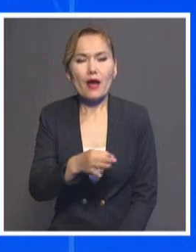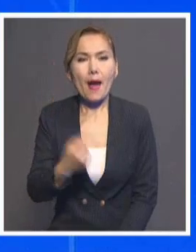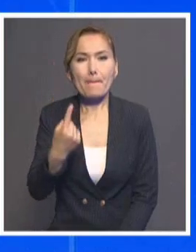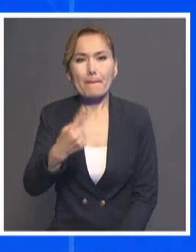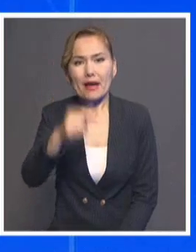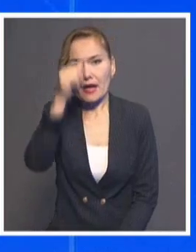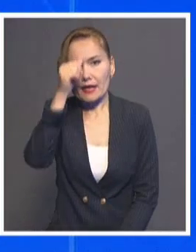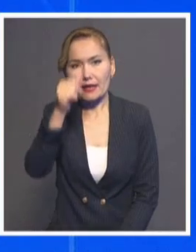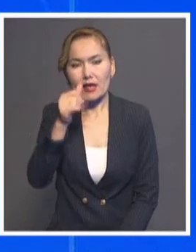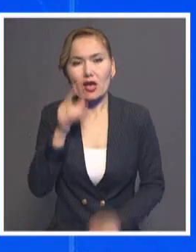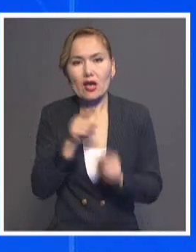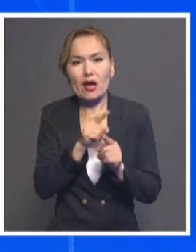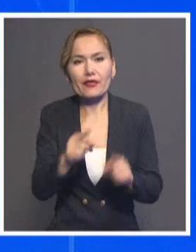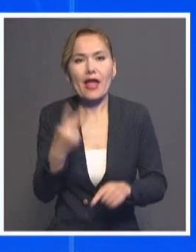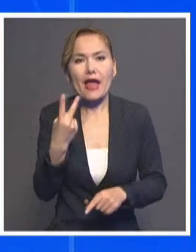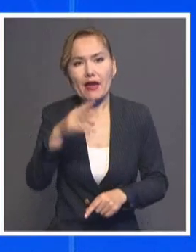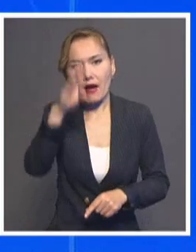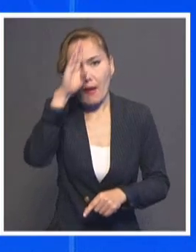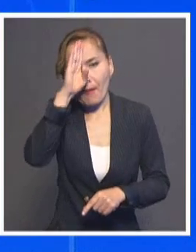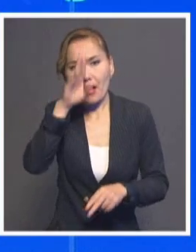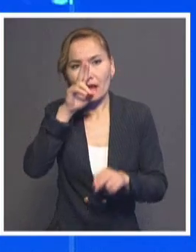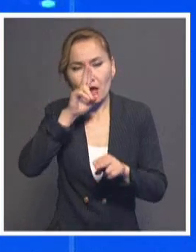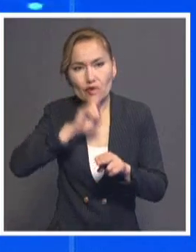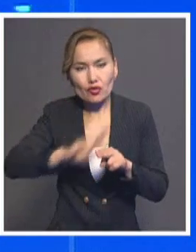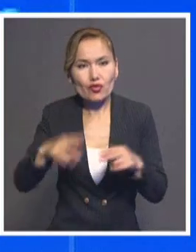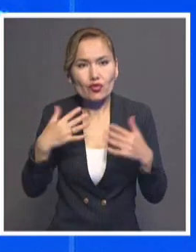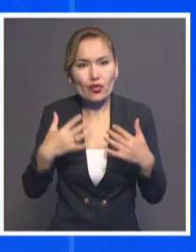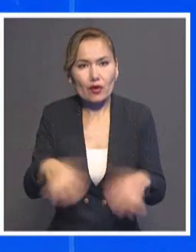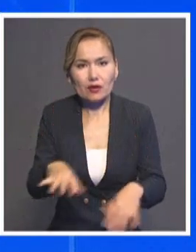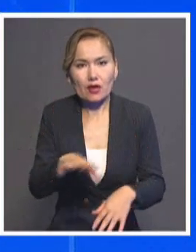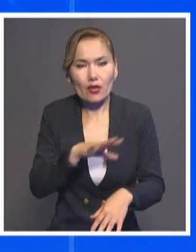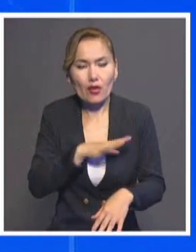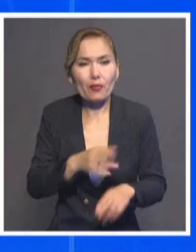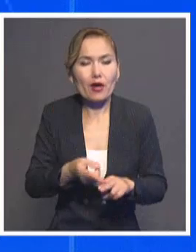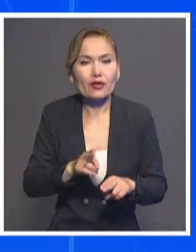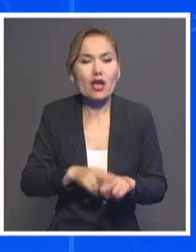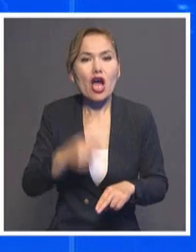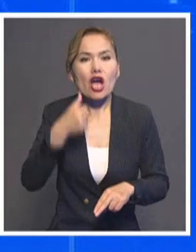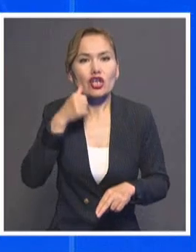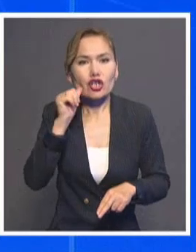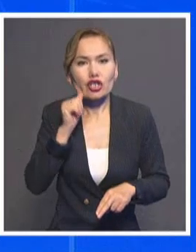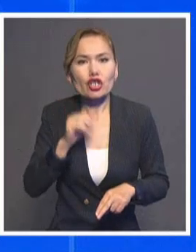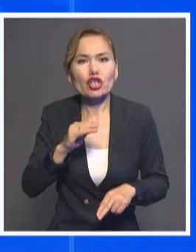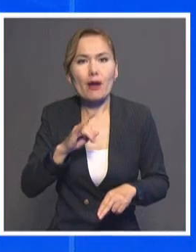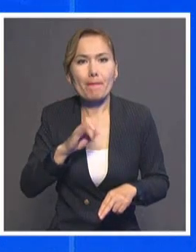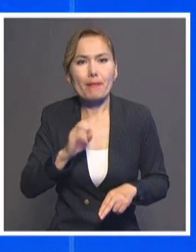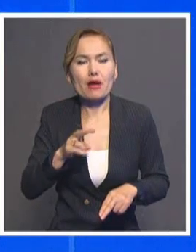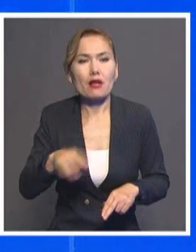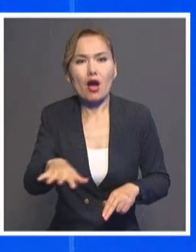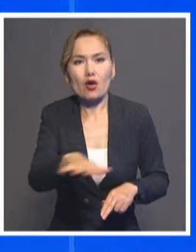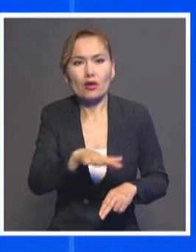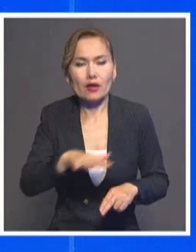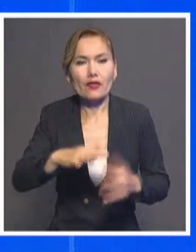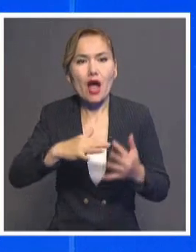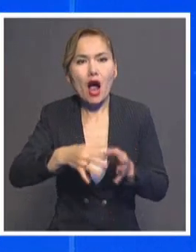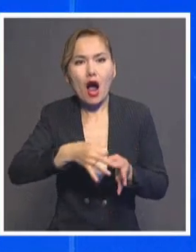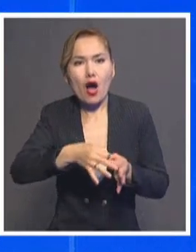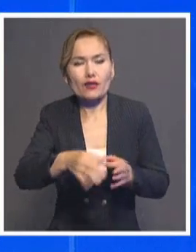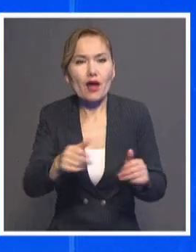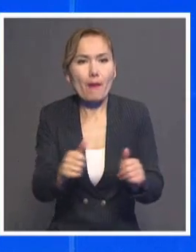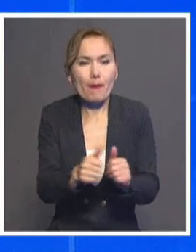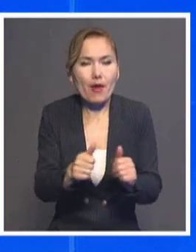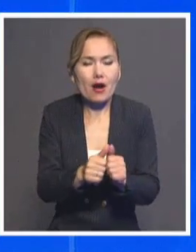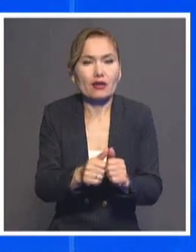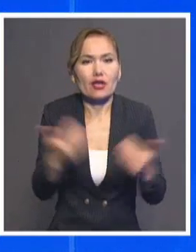Алматы облысында бір айда екі бала жоғалды. Олардың бірінің мүрдесі күні кеше Жамбыл ауданына қарасты Ынтымақ ауылының маңынан табылса,